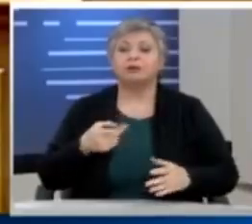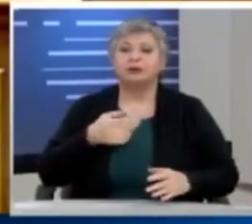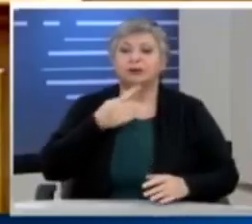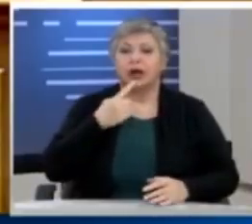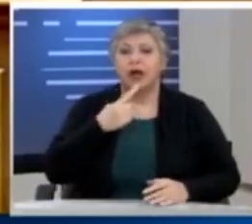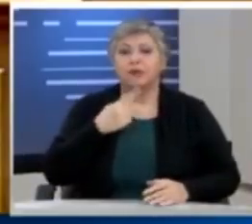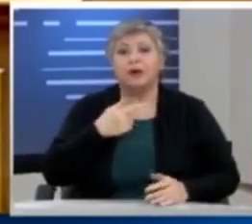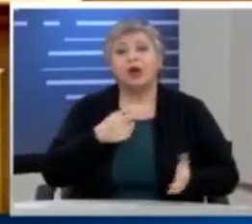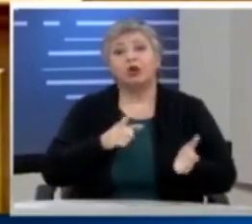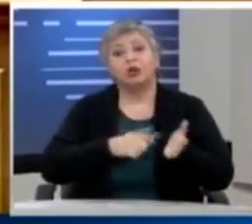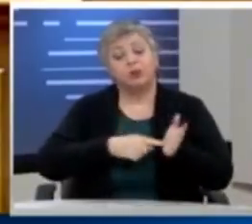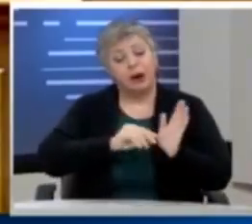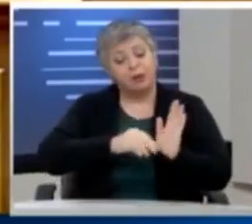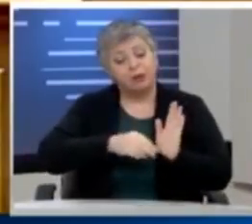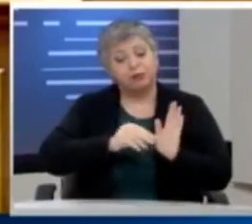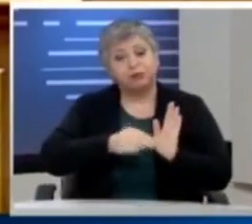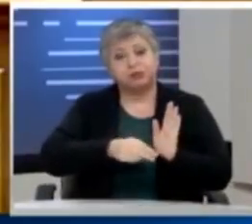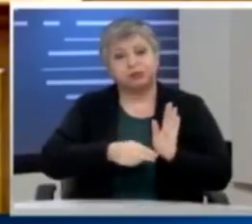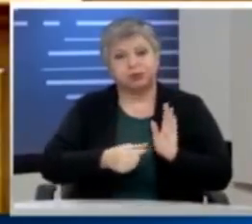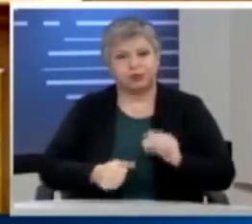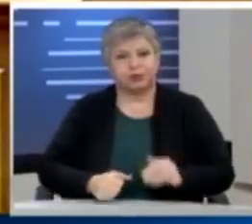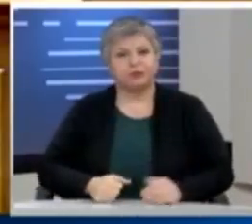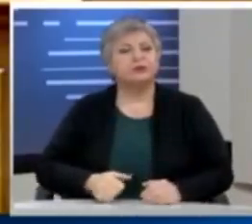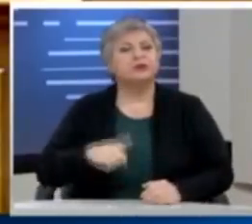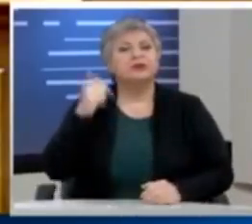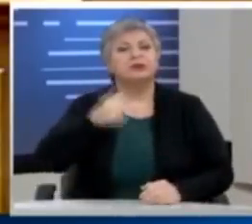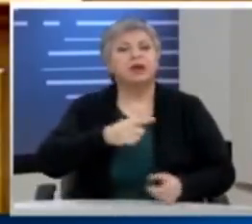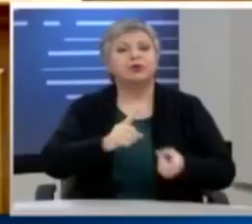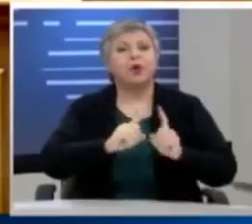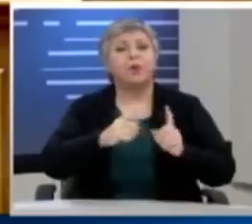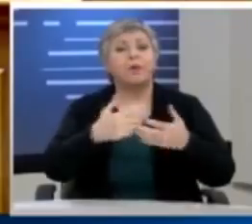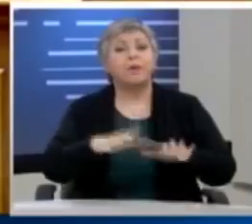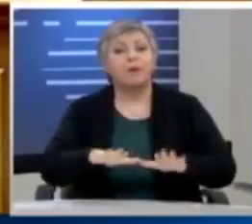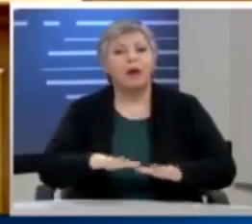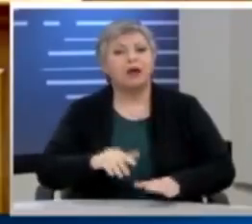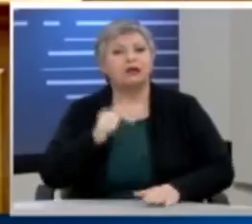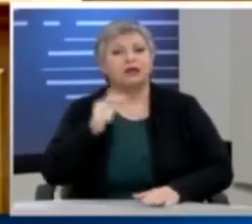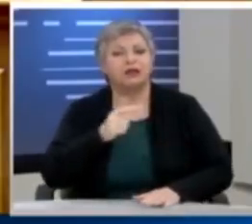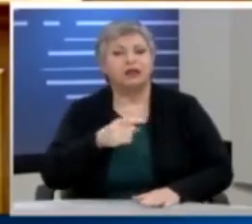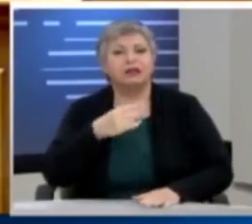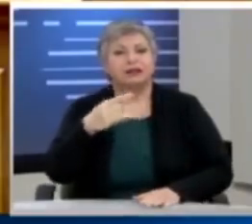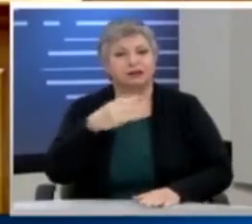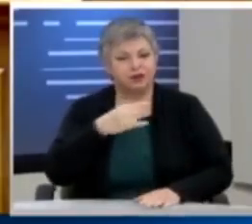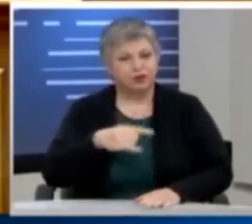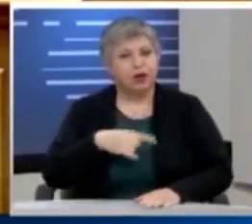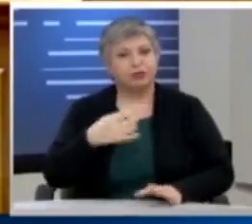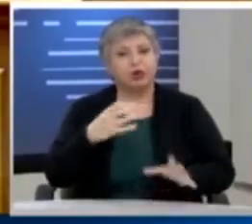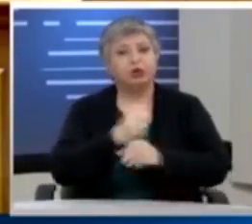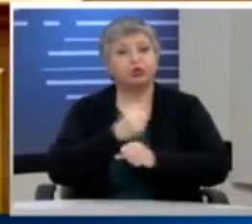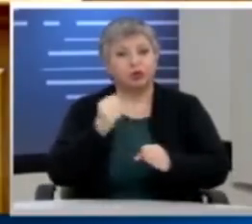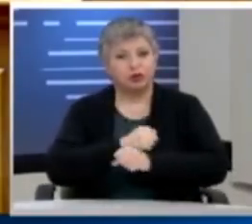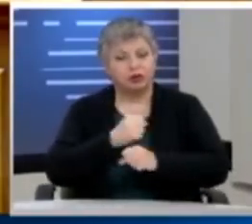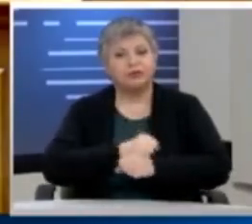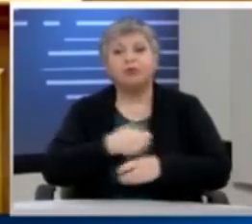που υπογράψατε με το ΖΑΕΦ είναι μια συμφωνία η οποία επιτεύχθηκε με την απρόκλητη παρέμβαση